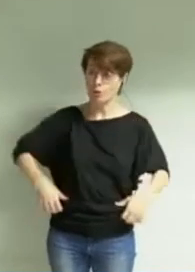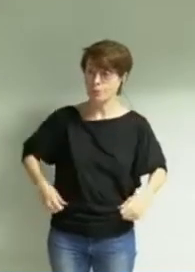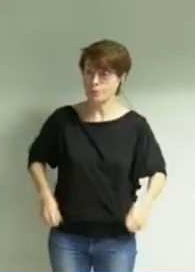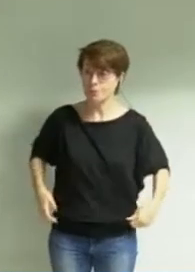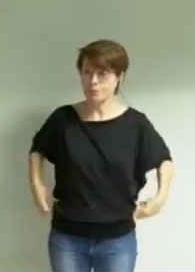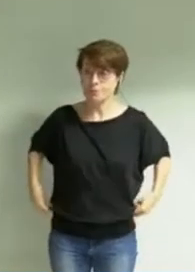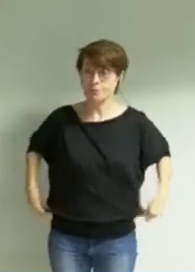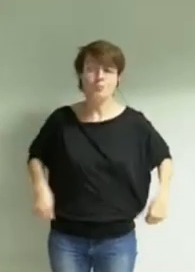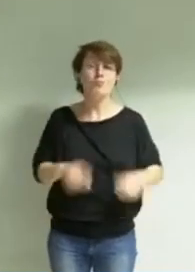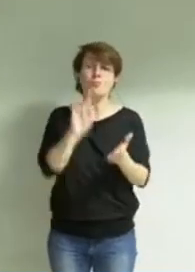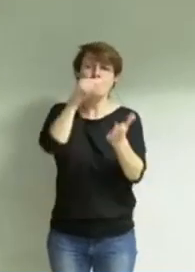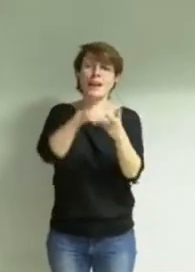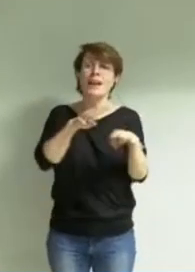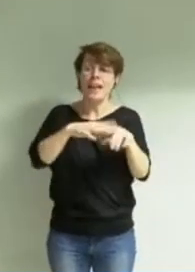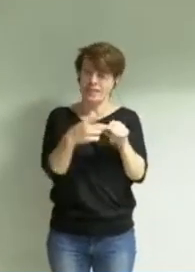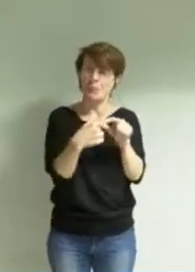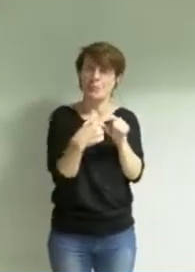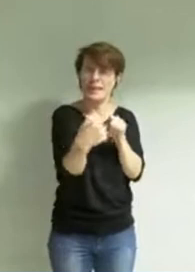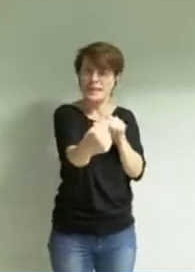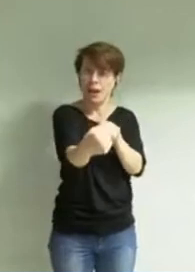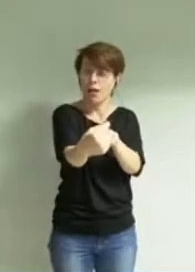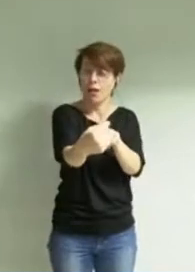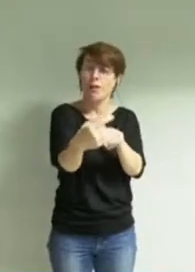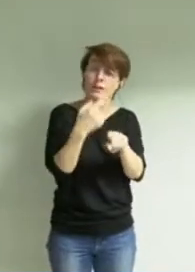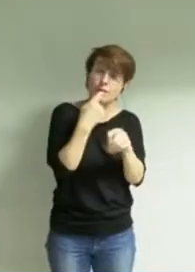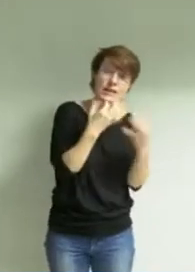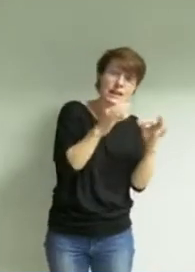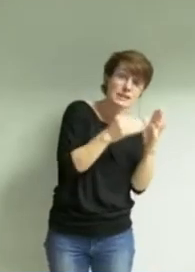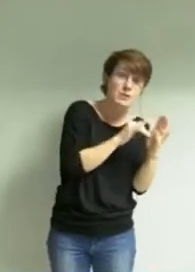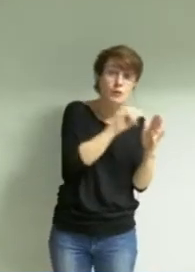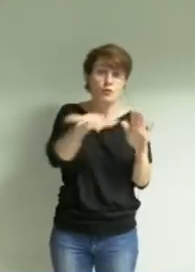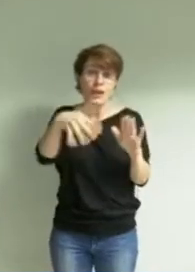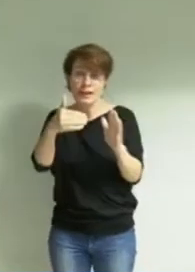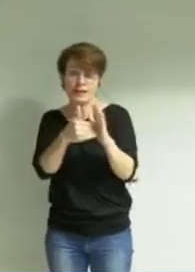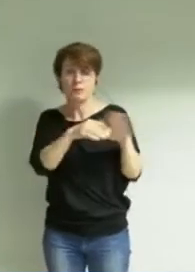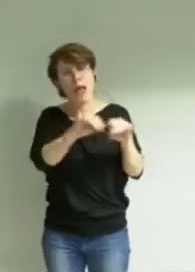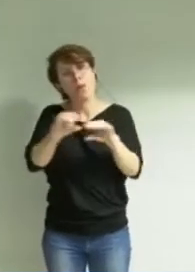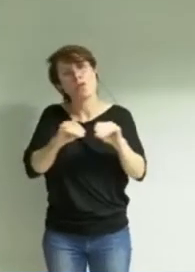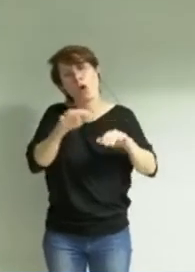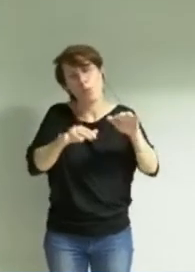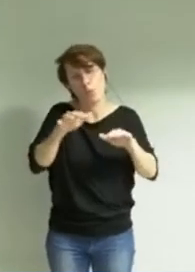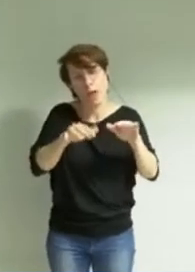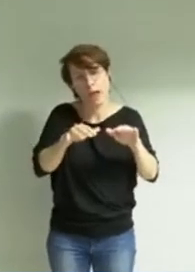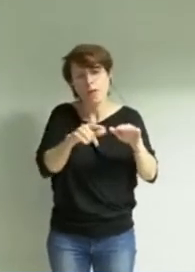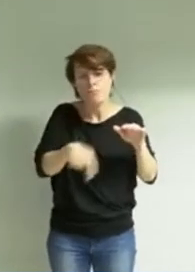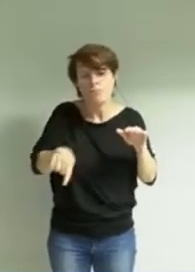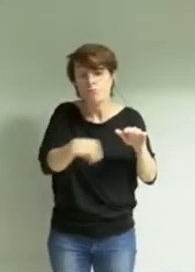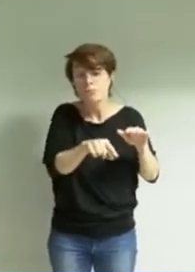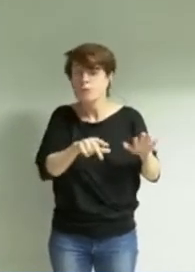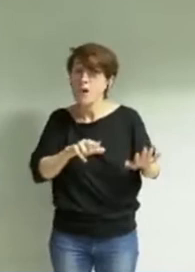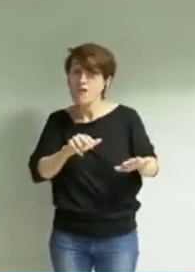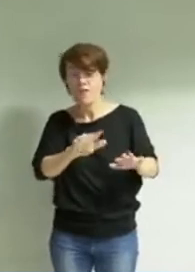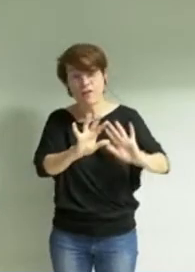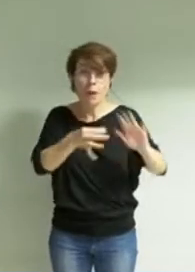la presqu'île, il y a entre 10 et 15 000 habitants, à peu près, qui vont bénéficier